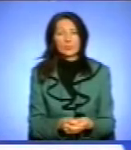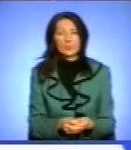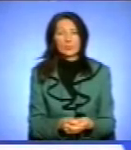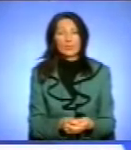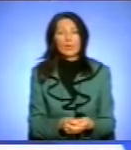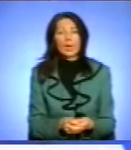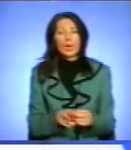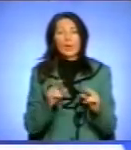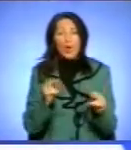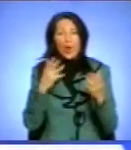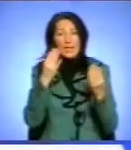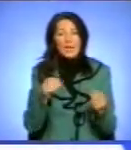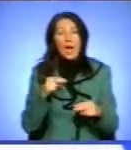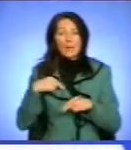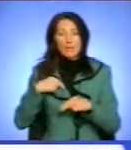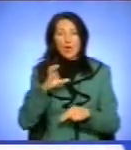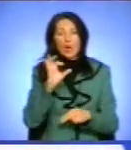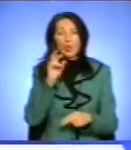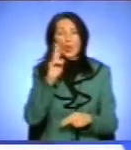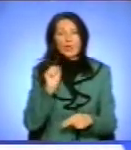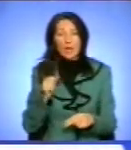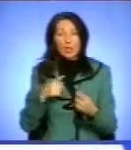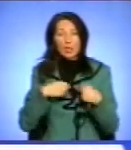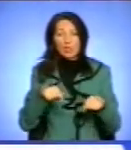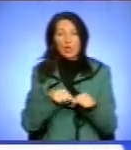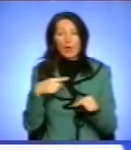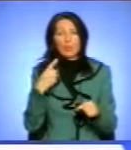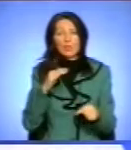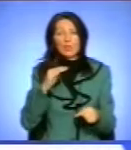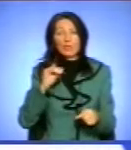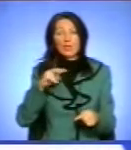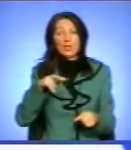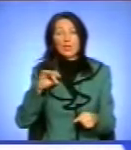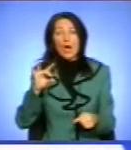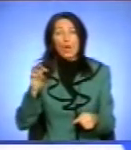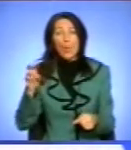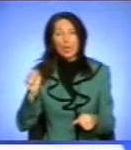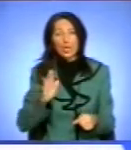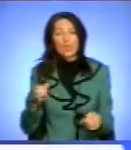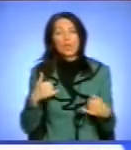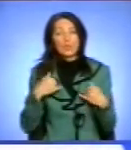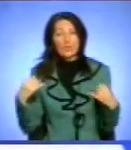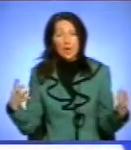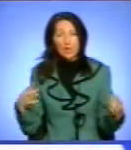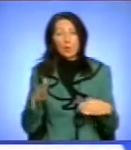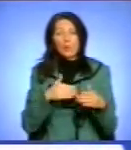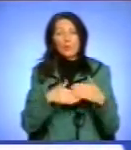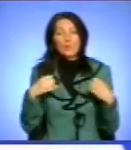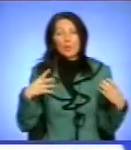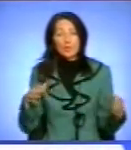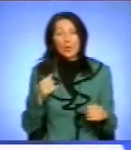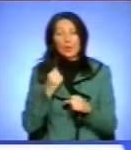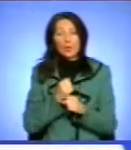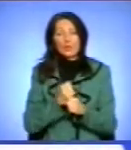З нагоди Дня працівника соціальної сфери в обласній філармонії відбулися урочистості. З професійним святом працівників установ праці